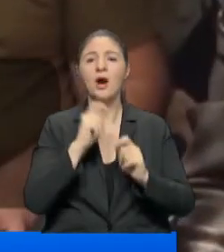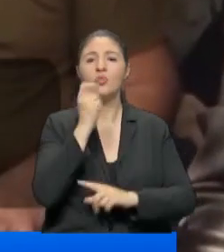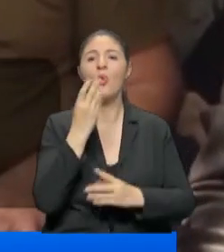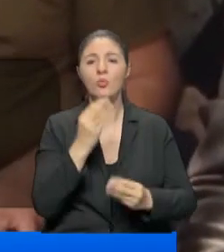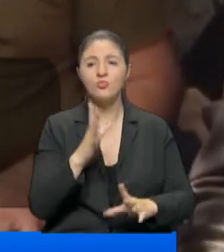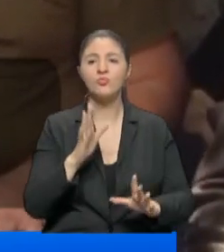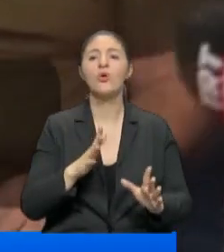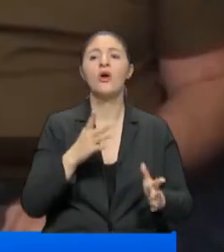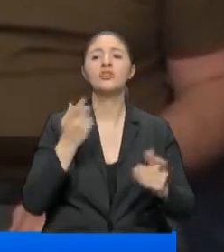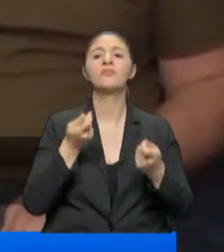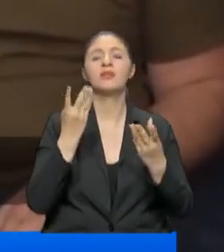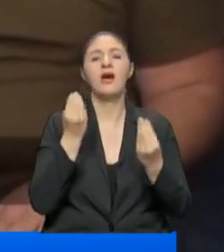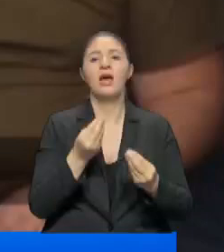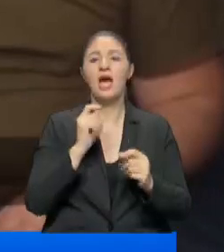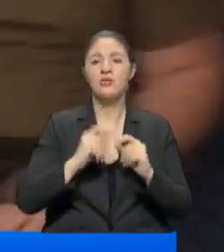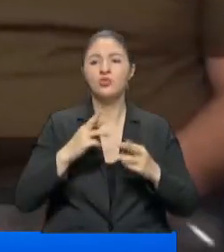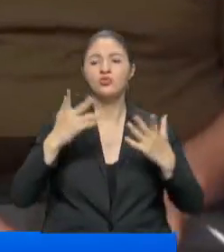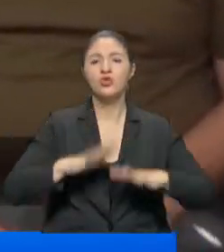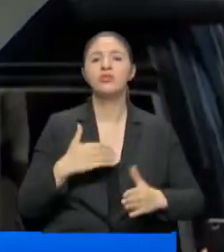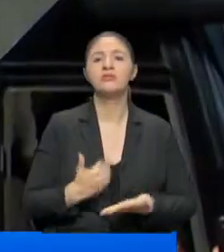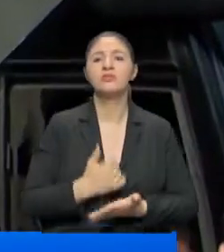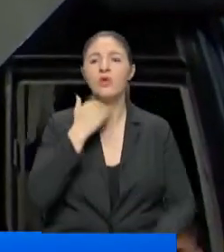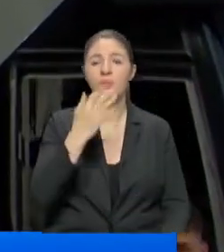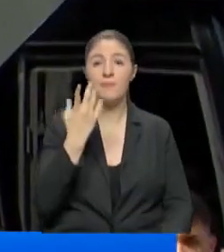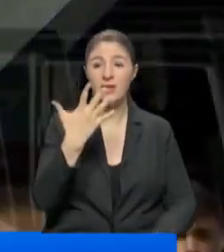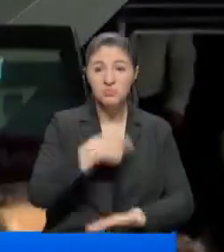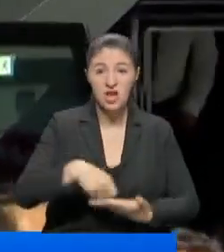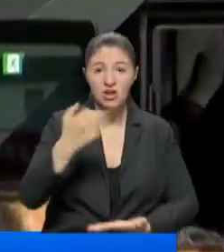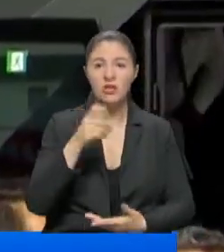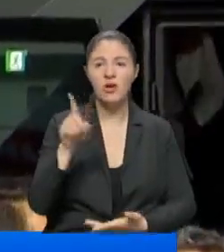çalışma ekonomisi çöküyor geçinemiyoruz